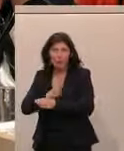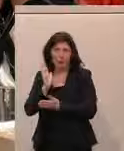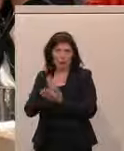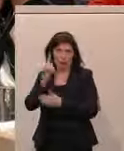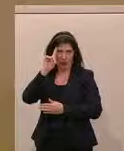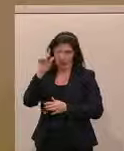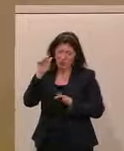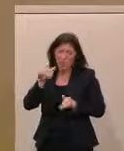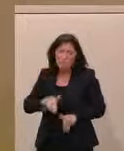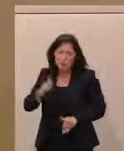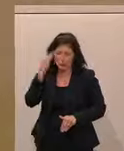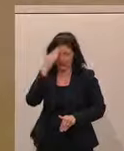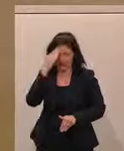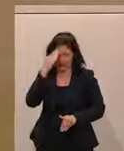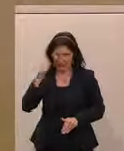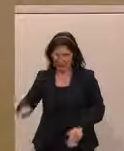musste.